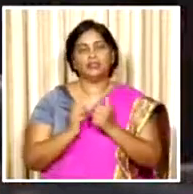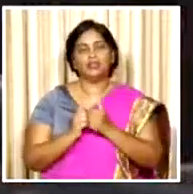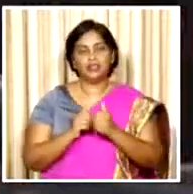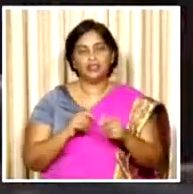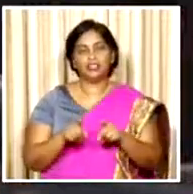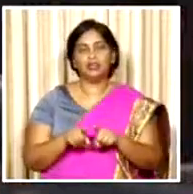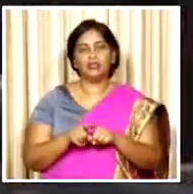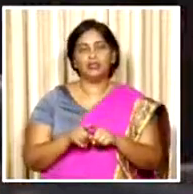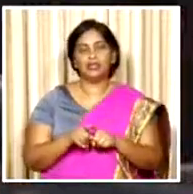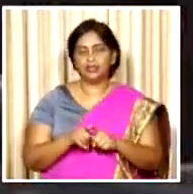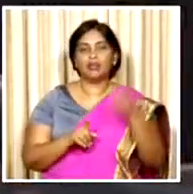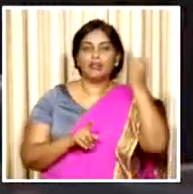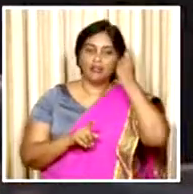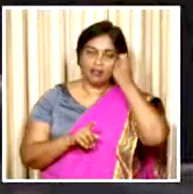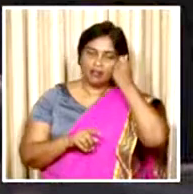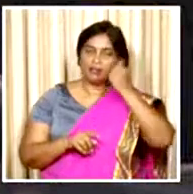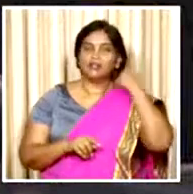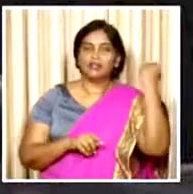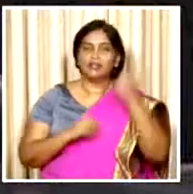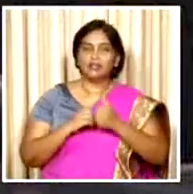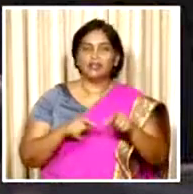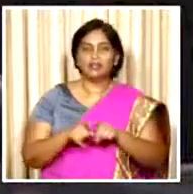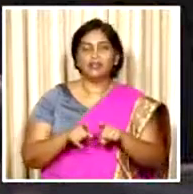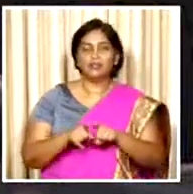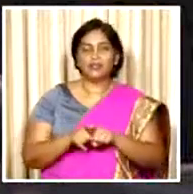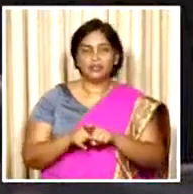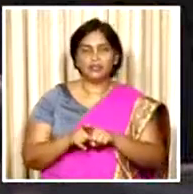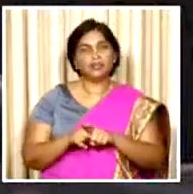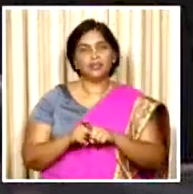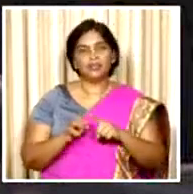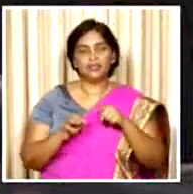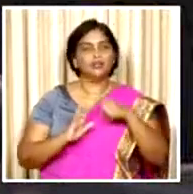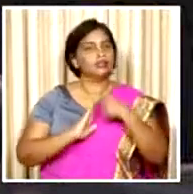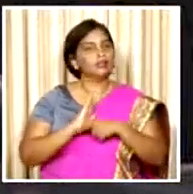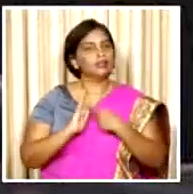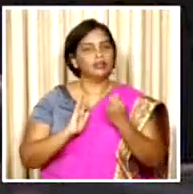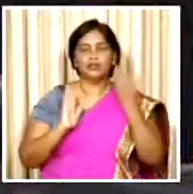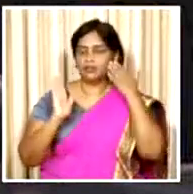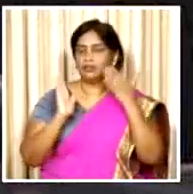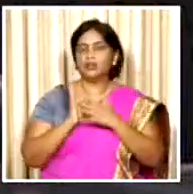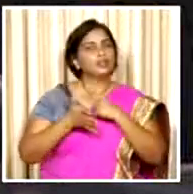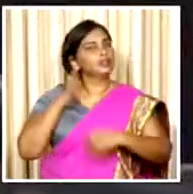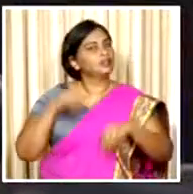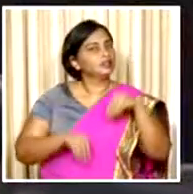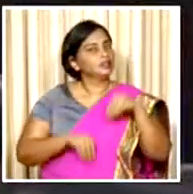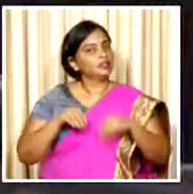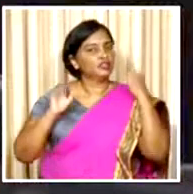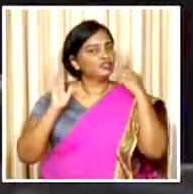ඔහුගේ අදහස් ඉදිරිපත් කරනවා රටේ ආර්ථික තත්ත්වය ගැනත් දේශපාලන තත්ත්වය